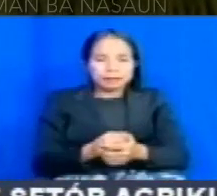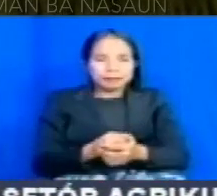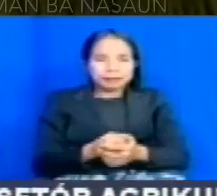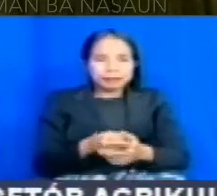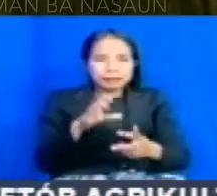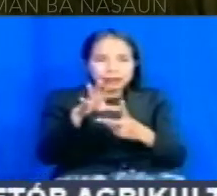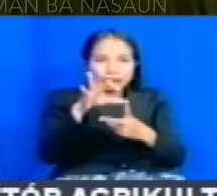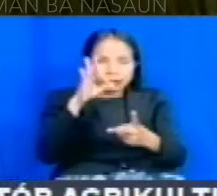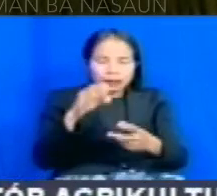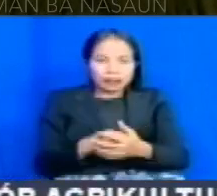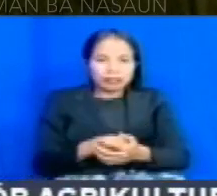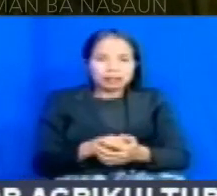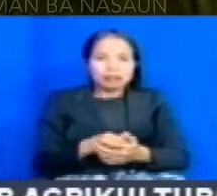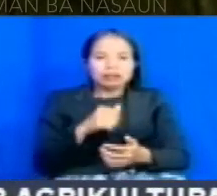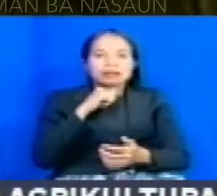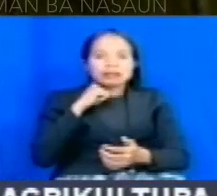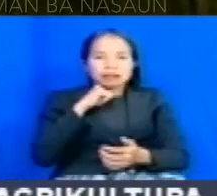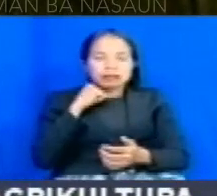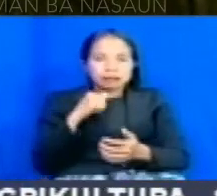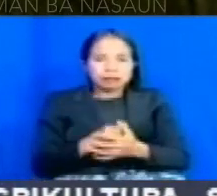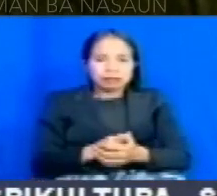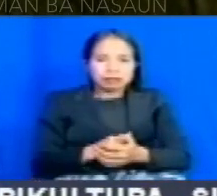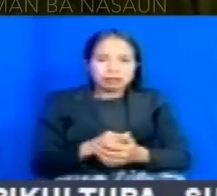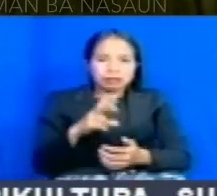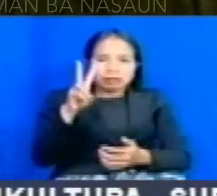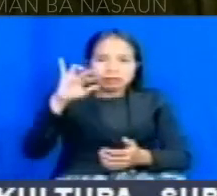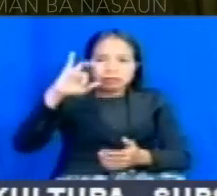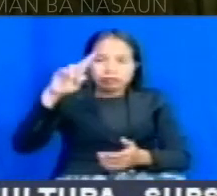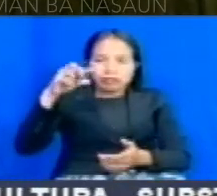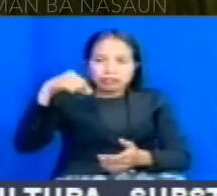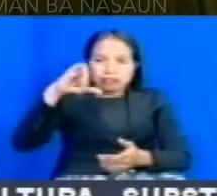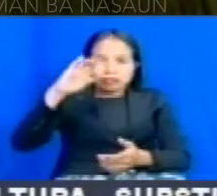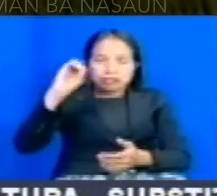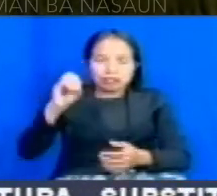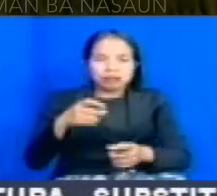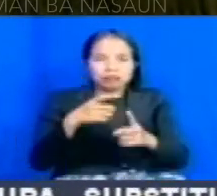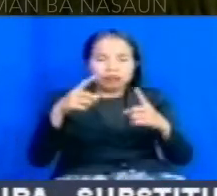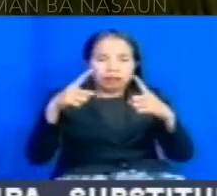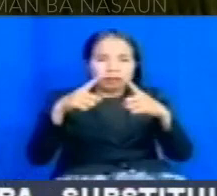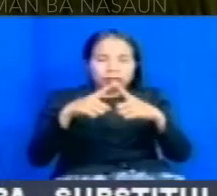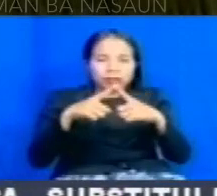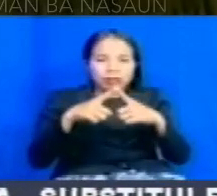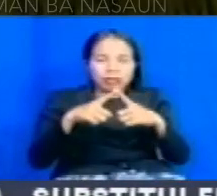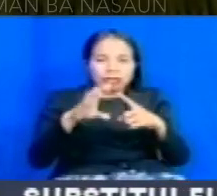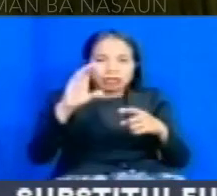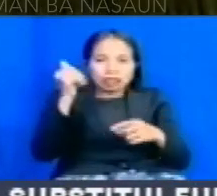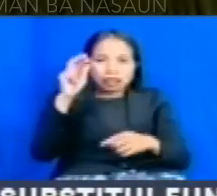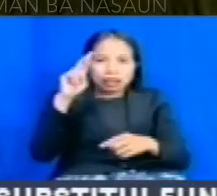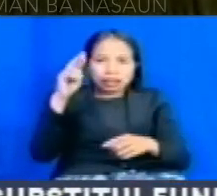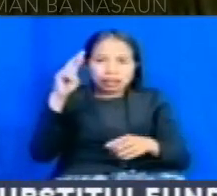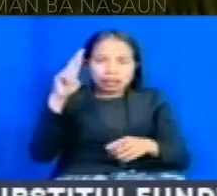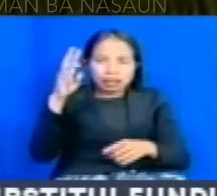nomeação de amo dom Virgílio ba kardeal husi ang papa ne fakti de ke importante tebes